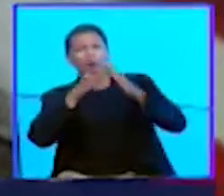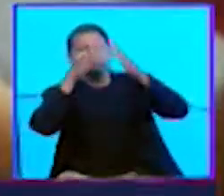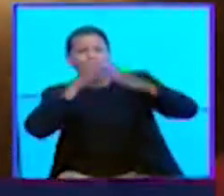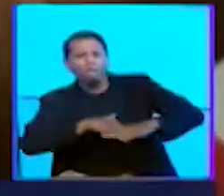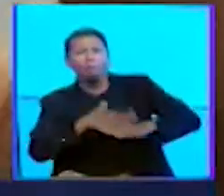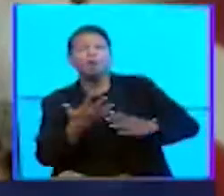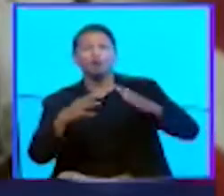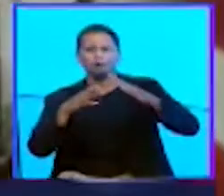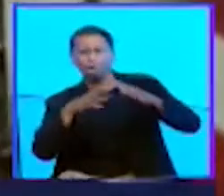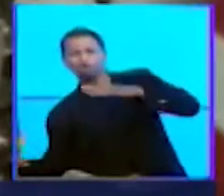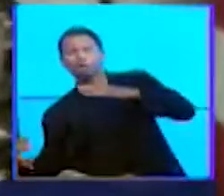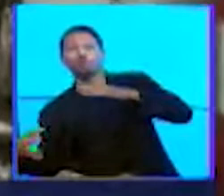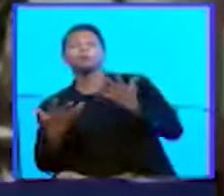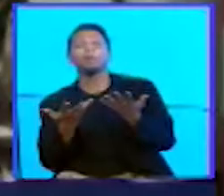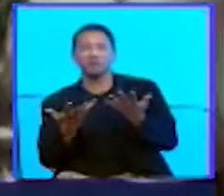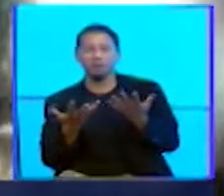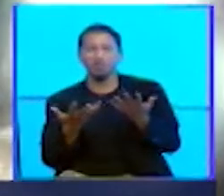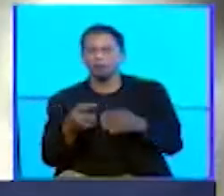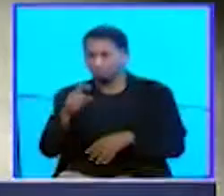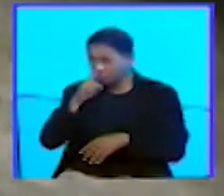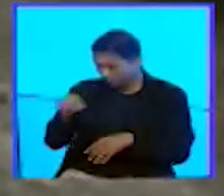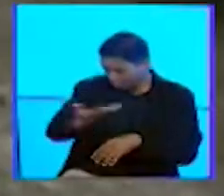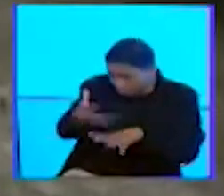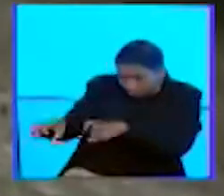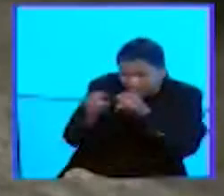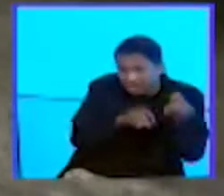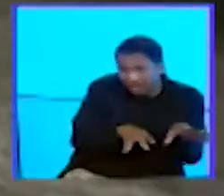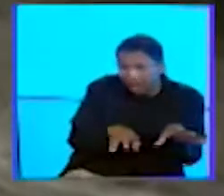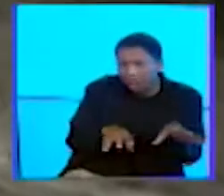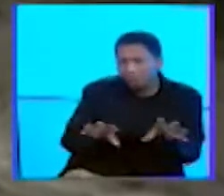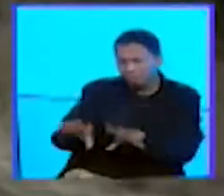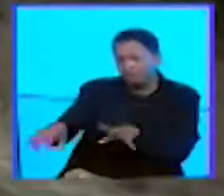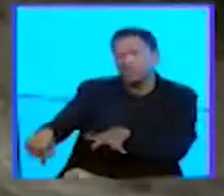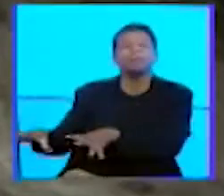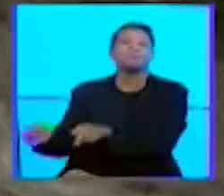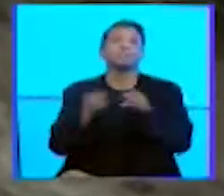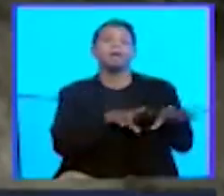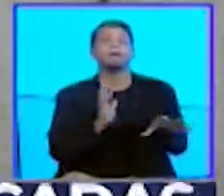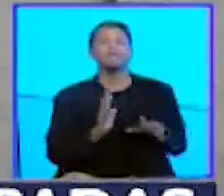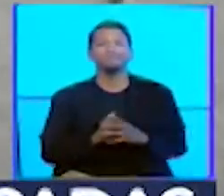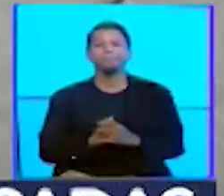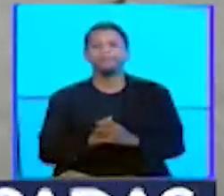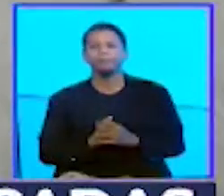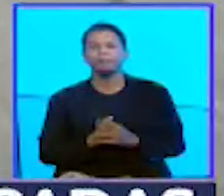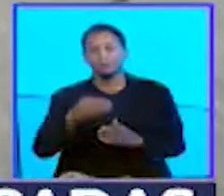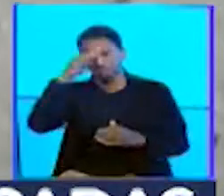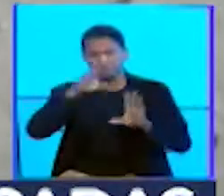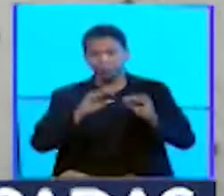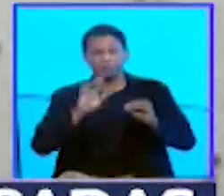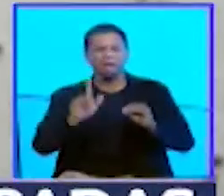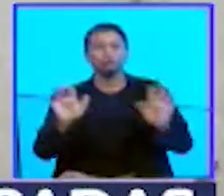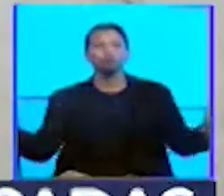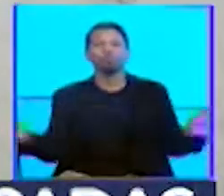Jadi terpaksa harus dievakuasi gitu, Pak? Iya. Pihak terkait melakukan penutupan jalan yang amblas dengan material batu